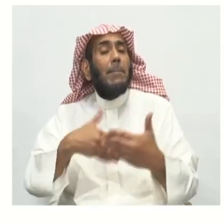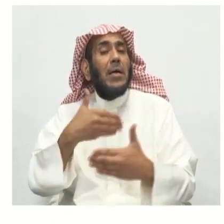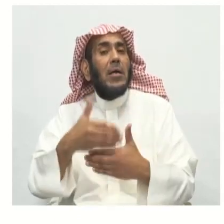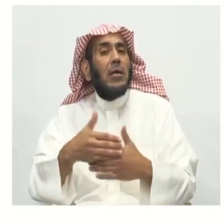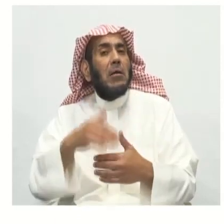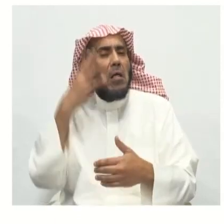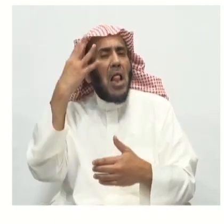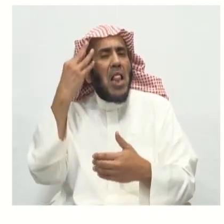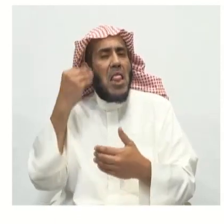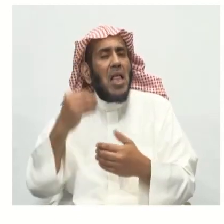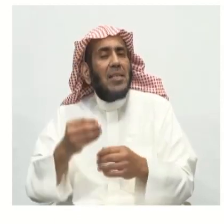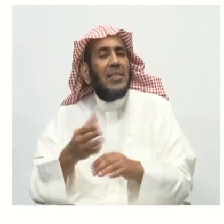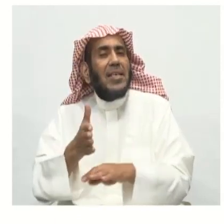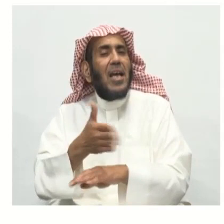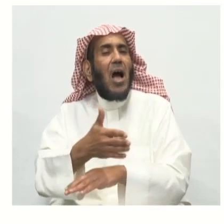نسيا